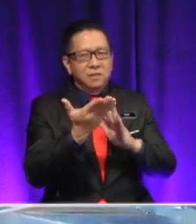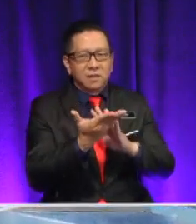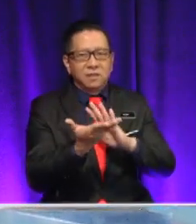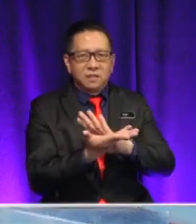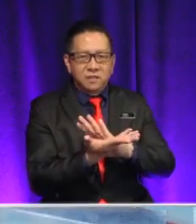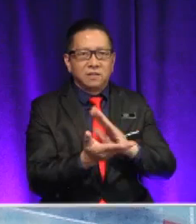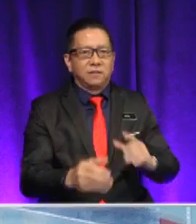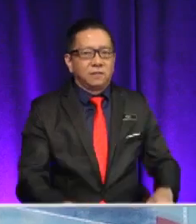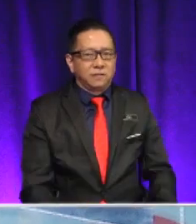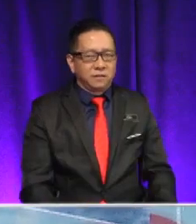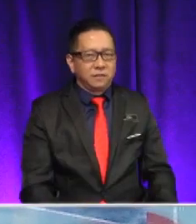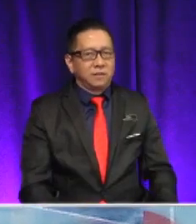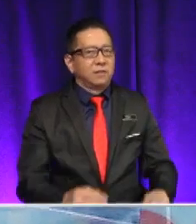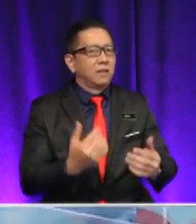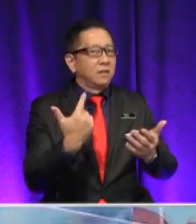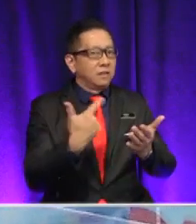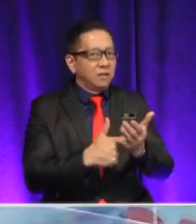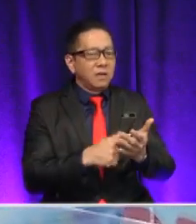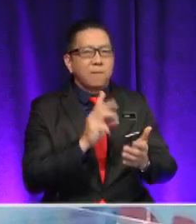yang seterusnya bagian air